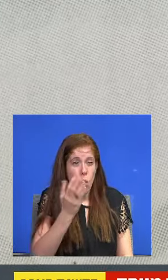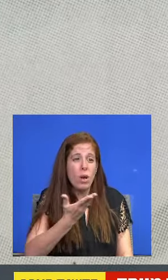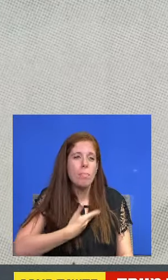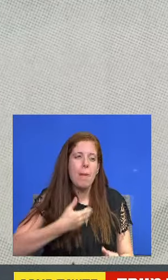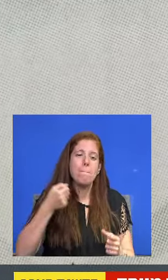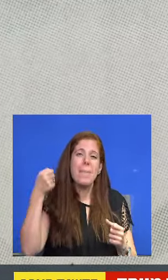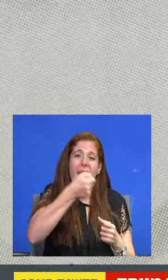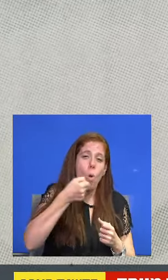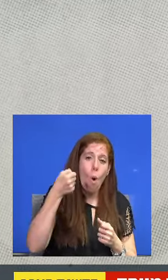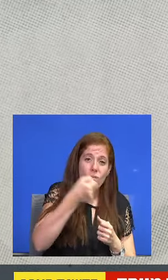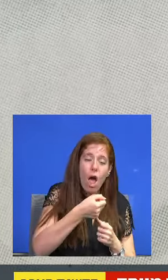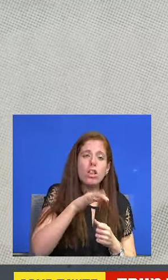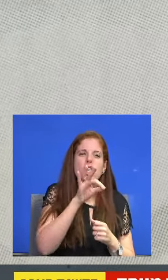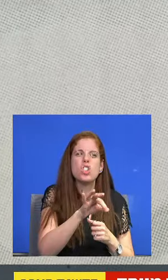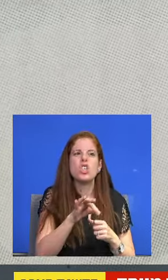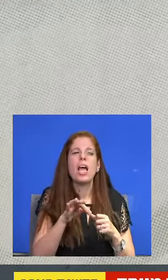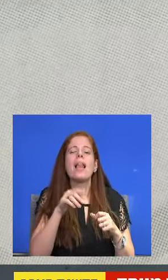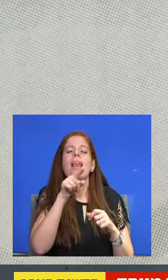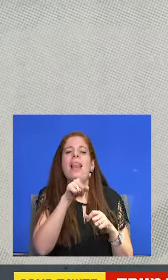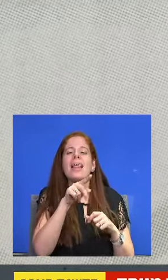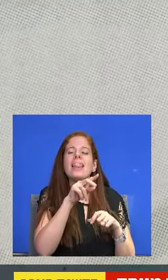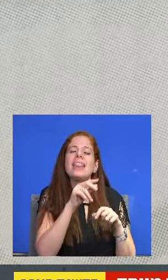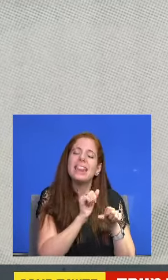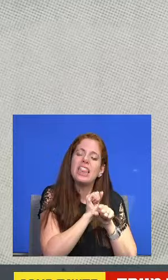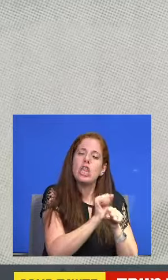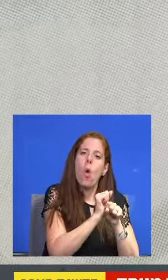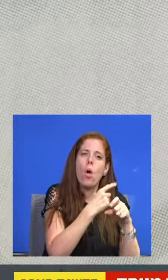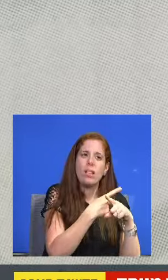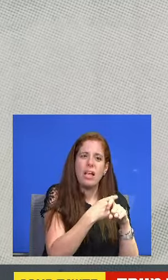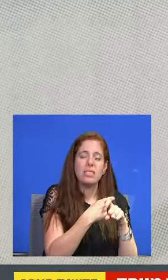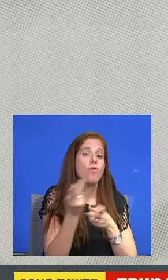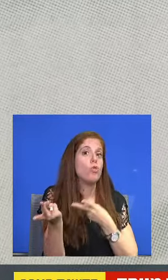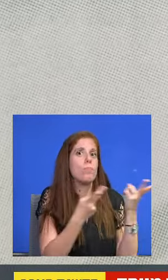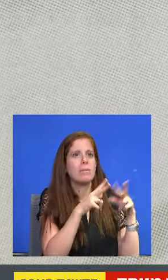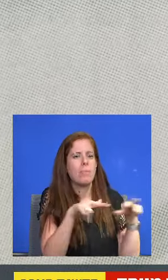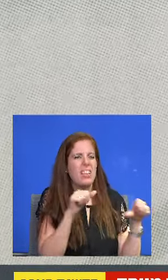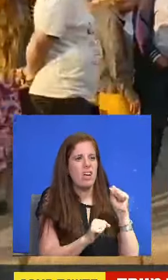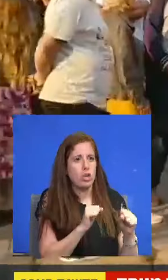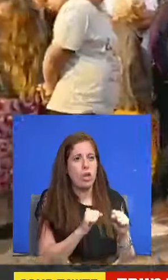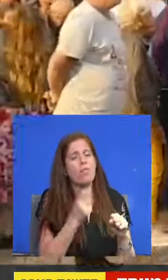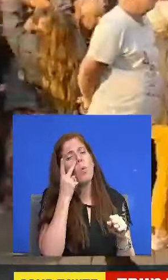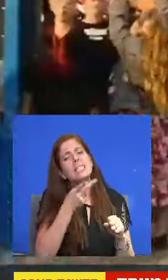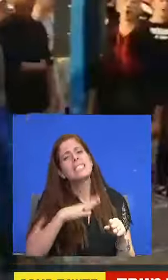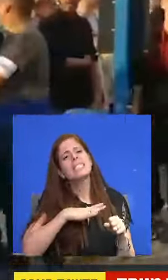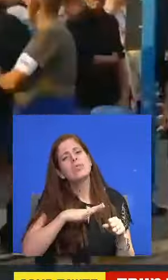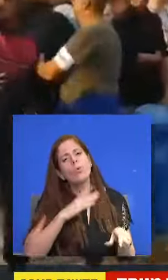של נאו-נאצי. המצח ממש התרסק, הוא שפז אז במצב קשה, אבל הוא רואה את העניין כסיכון של המקצוע.